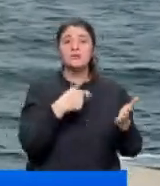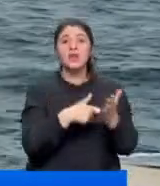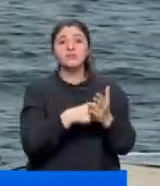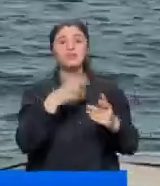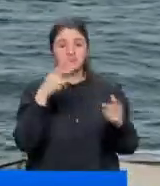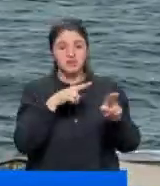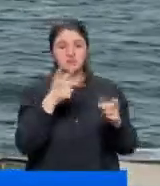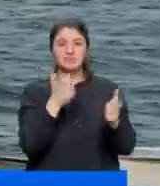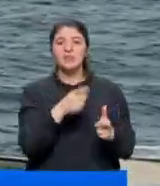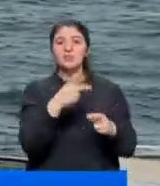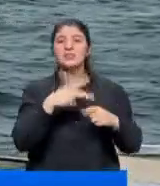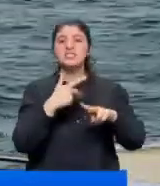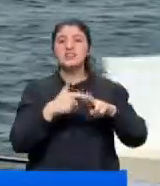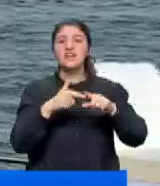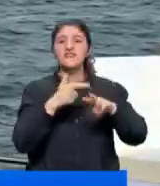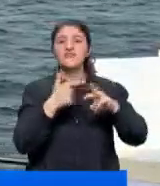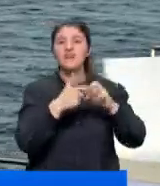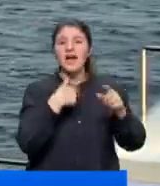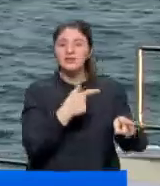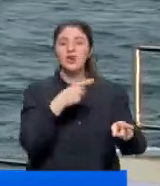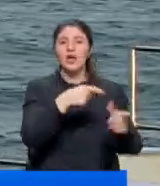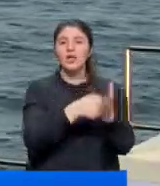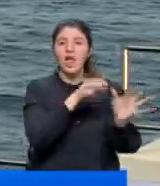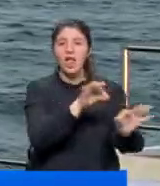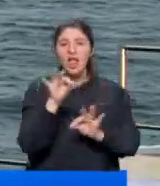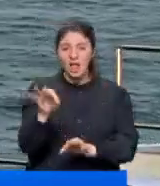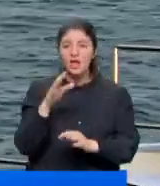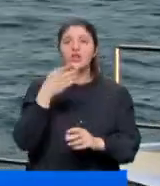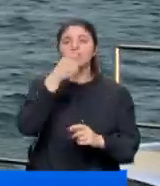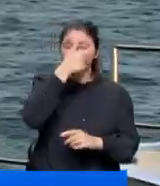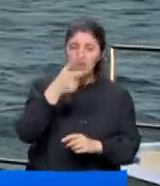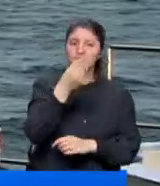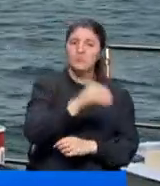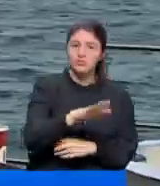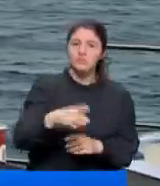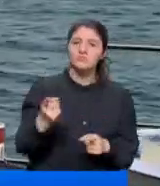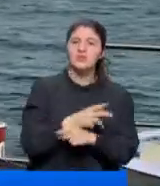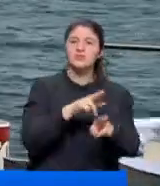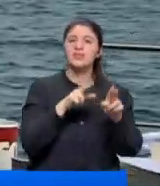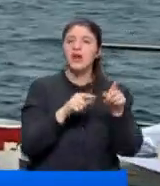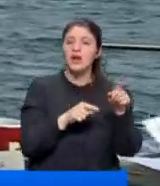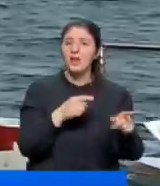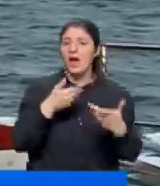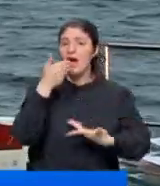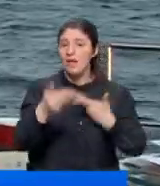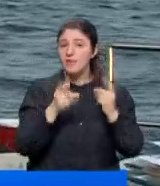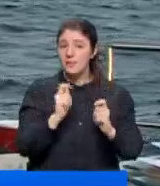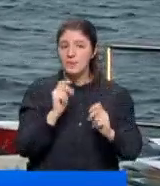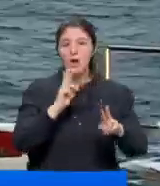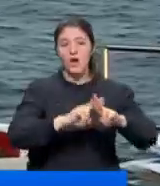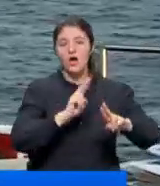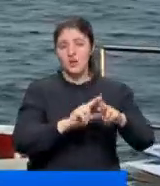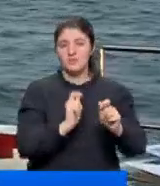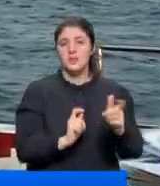bizim Zafer kökenden bir dosya rica ettim Türkiyem çocuğunuza çocuğunuza Çanakkale'ye anlatalım